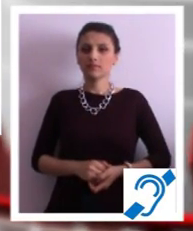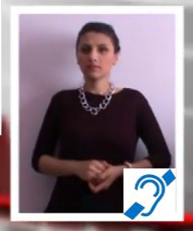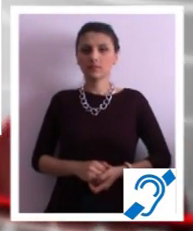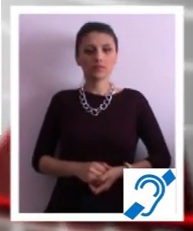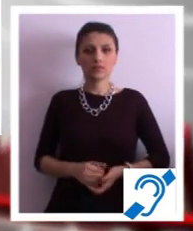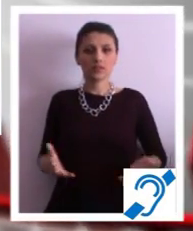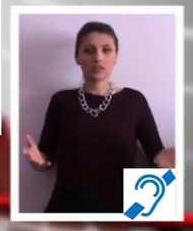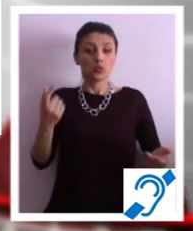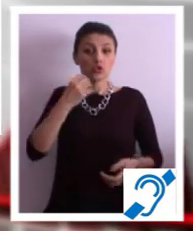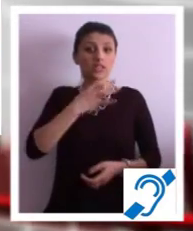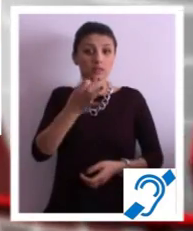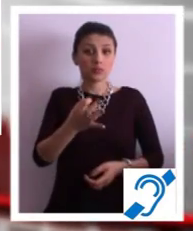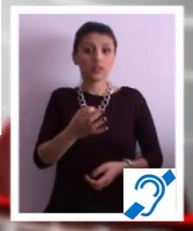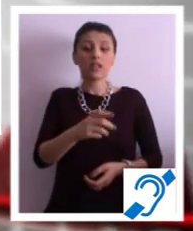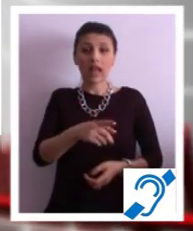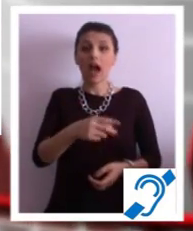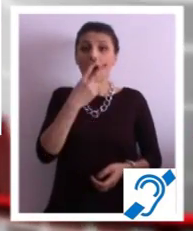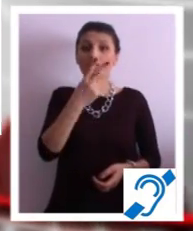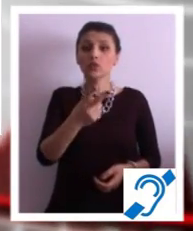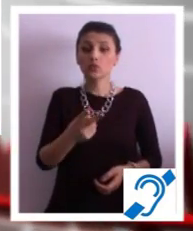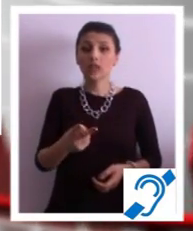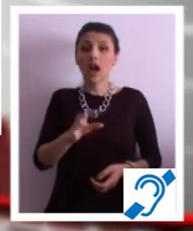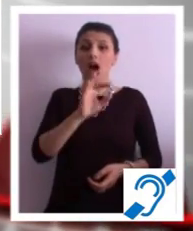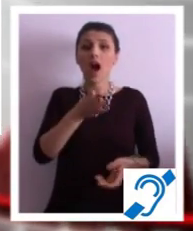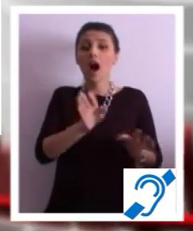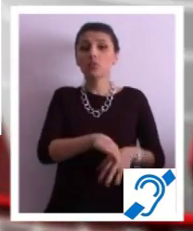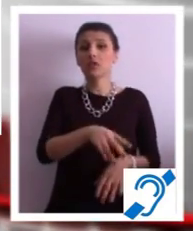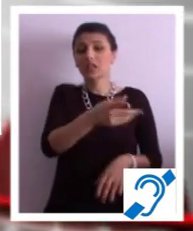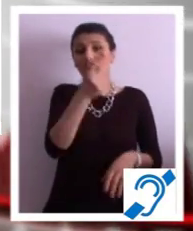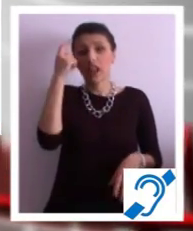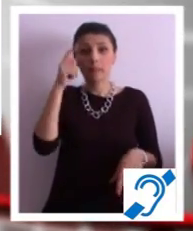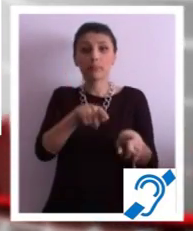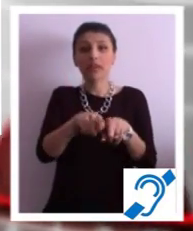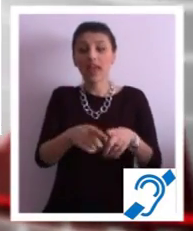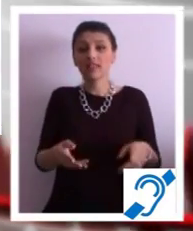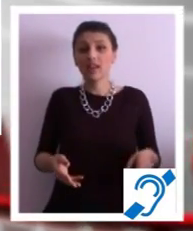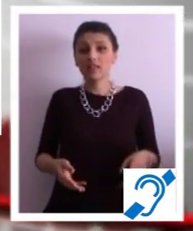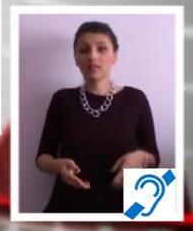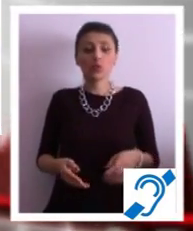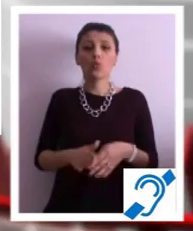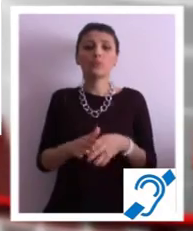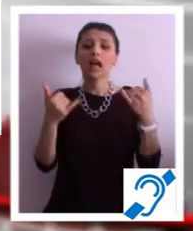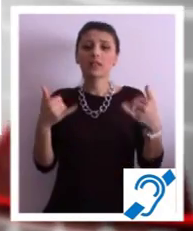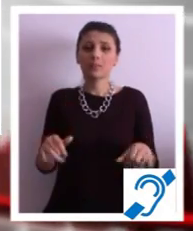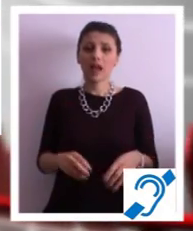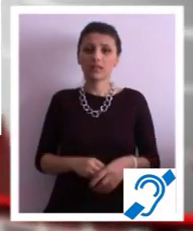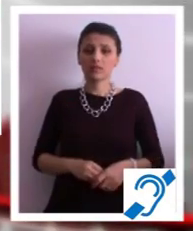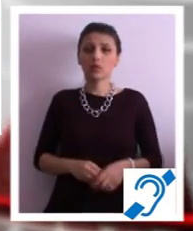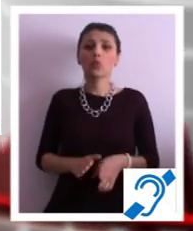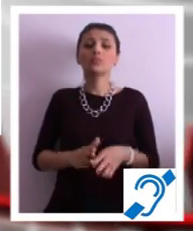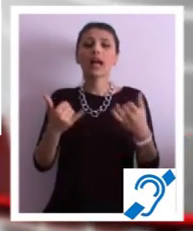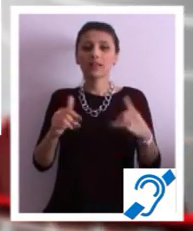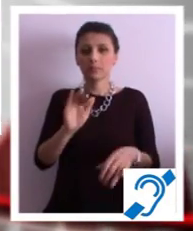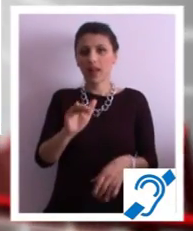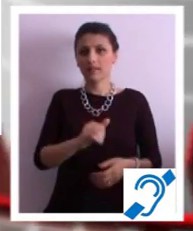Nu știu. V-a spus că a murit Fiso, nefotul. Dar nu s-a ieșit. Dar cum? Poftim? Cum